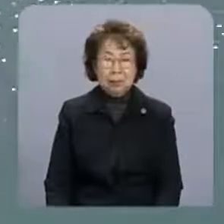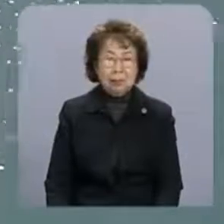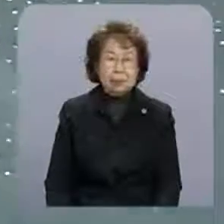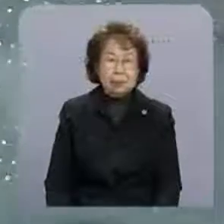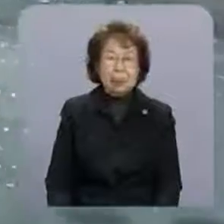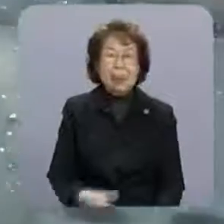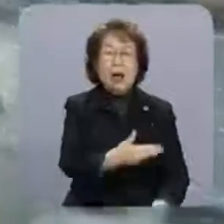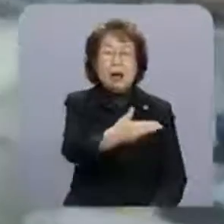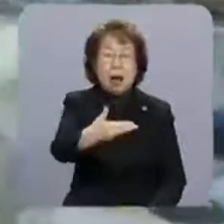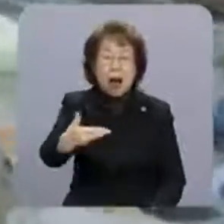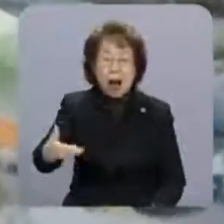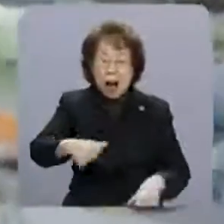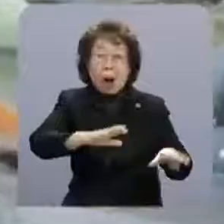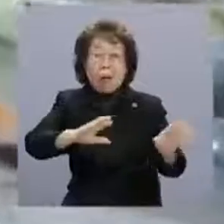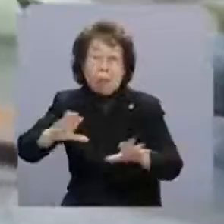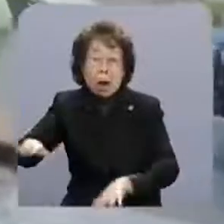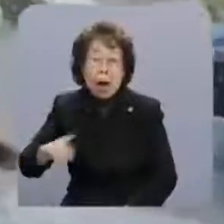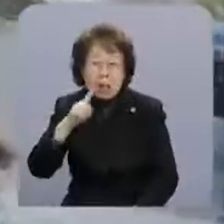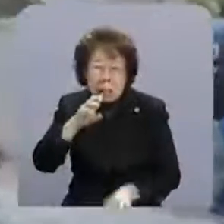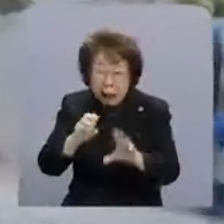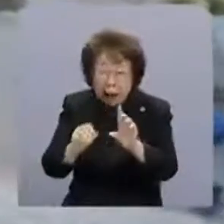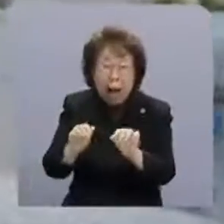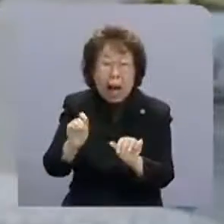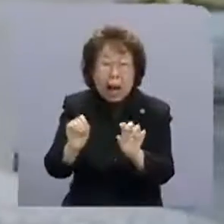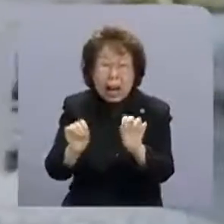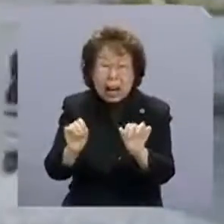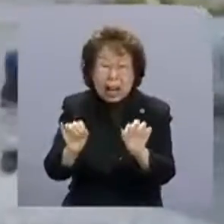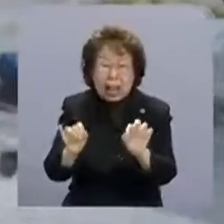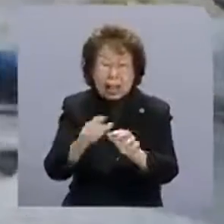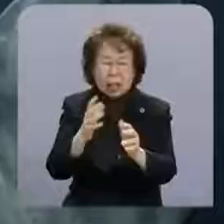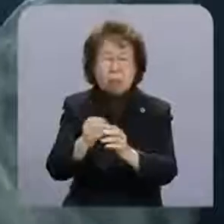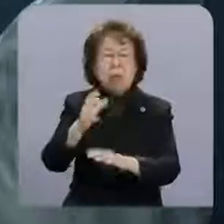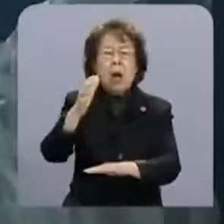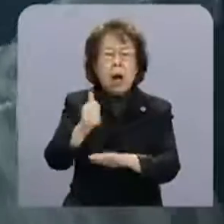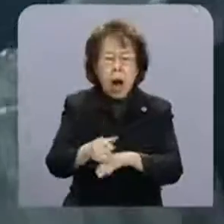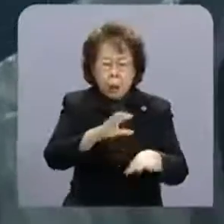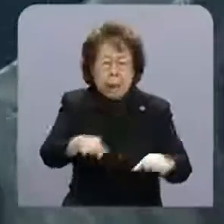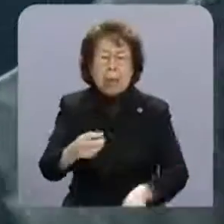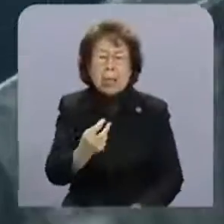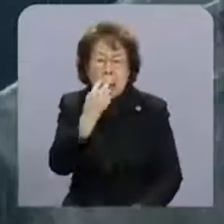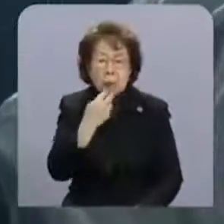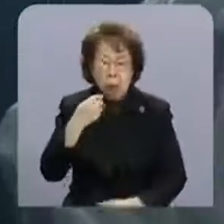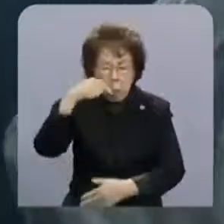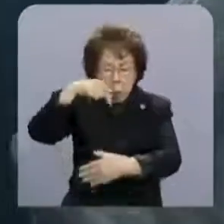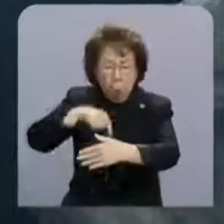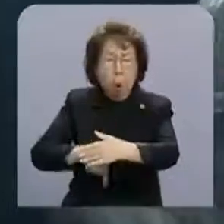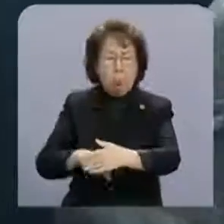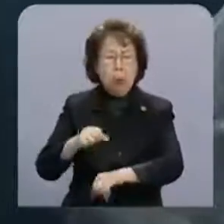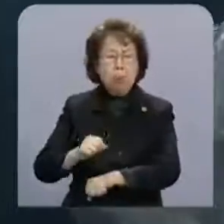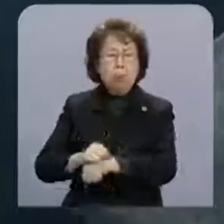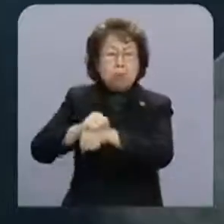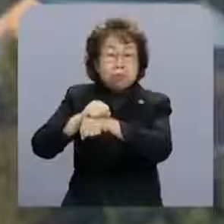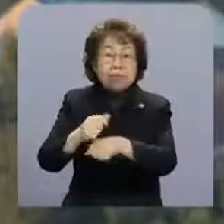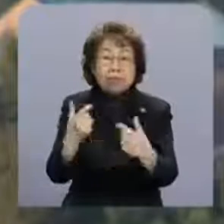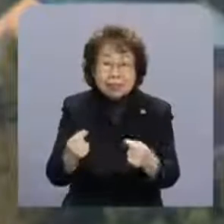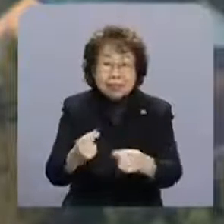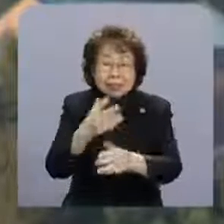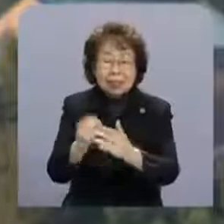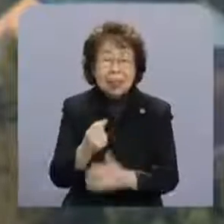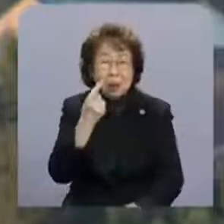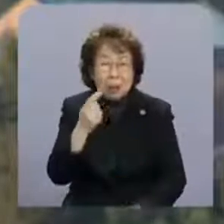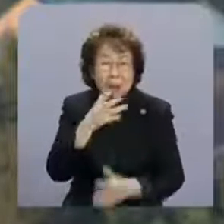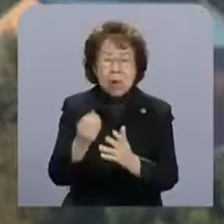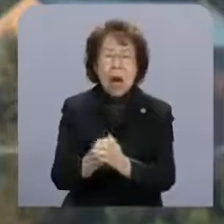강과 바다로 흘러들어 잘게 부서진 플라스틱 결국 해양생물의 몸속에 축적됩니다 이를 두고